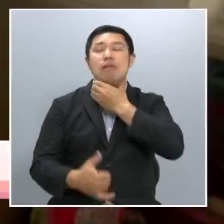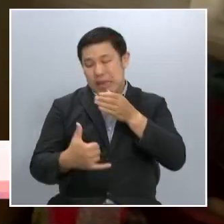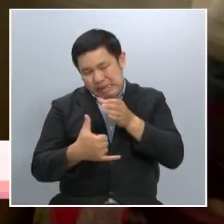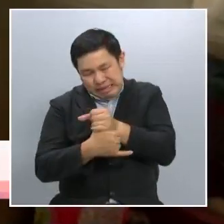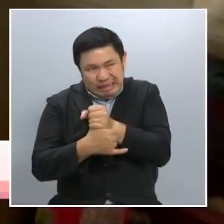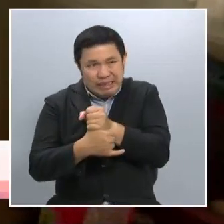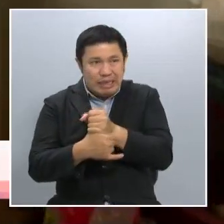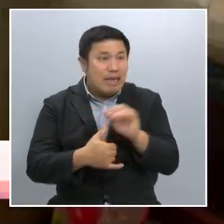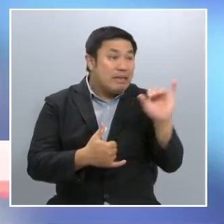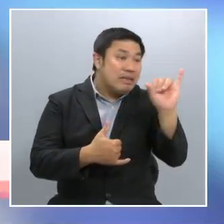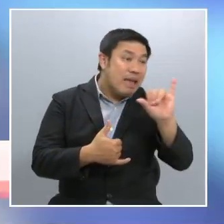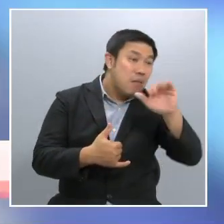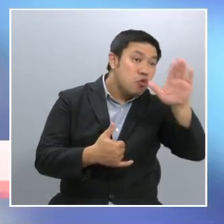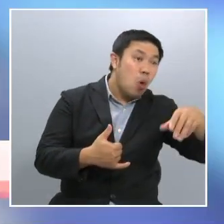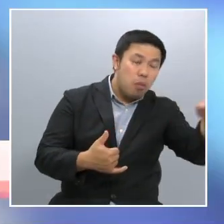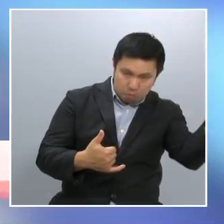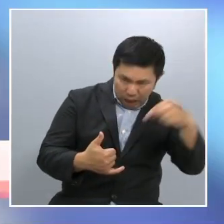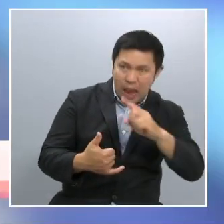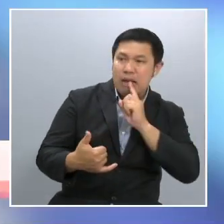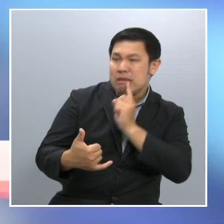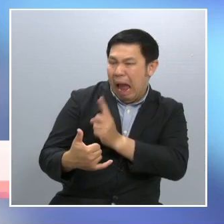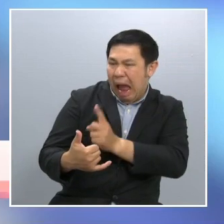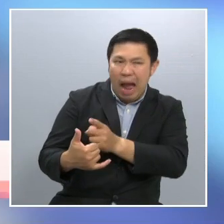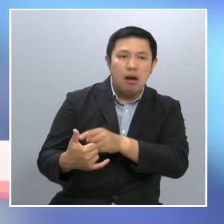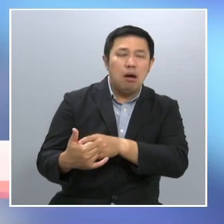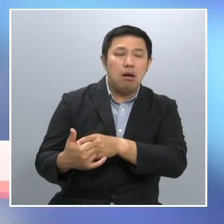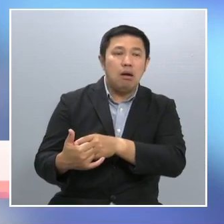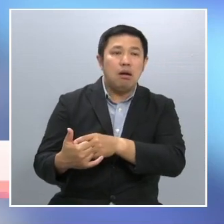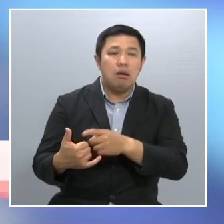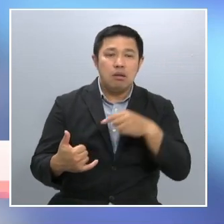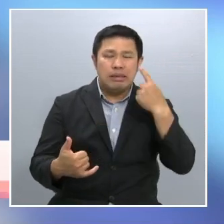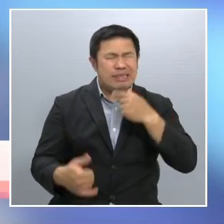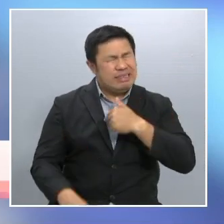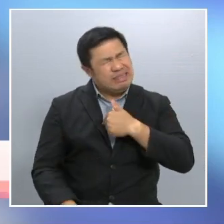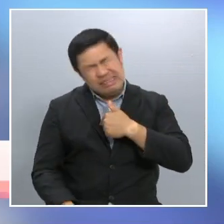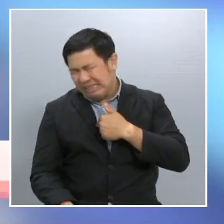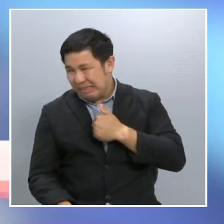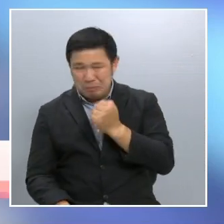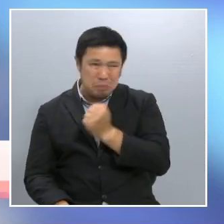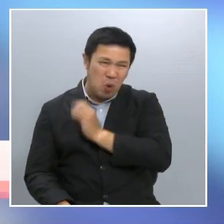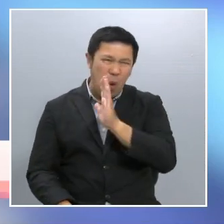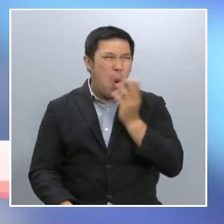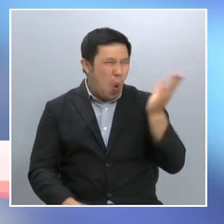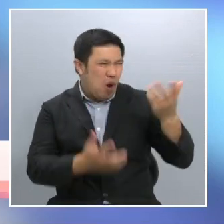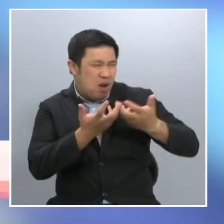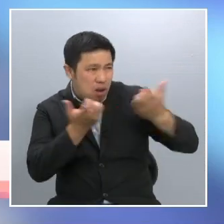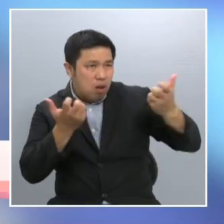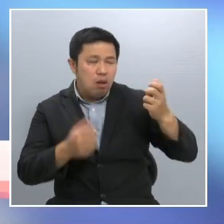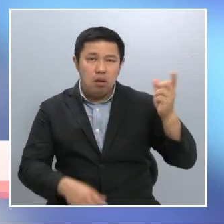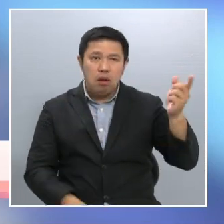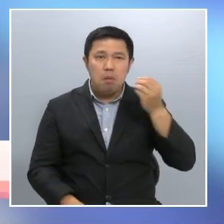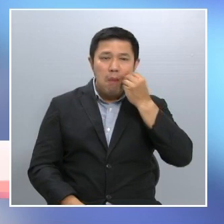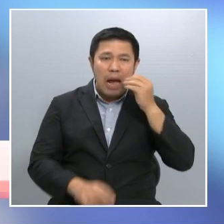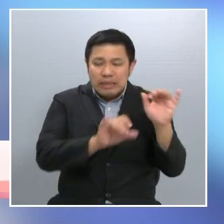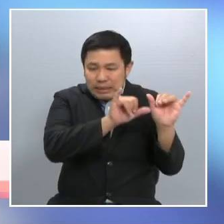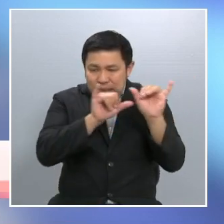รียกให้ญาติพี่น้องมาร่วมด่ามาประณามเธอสุดท้ายเธอทนไม่ไหวตัดสินใจขอแยกทางกลับมาอยู่ที่บ้านญา